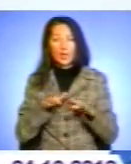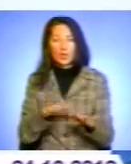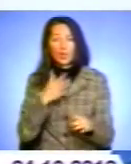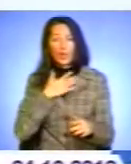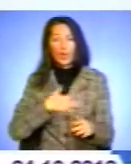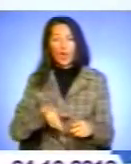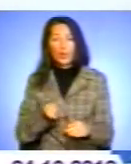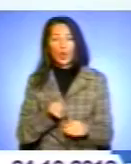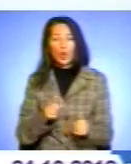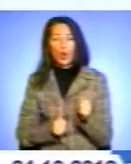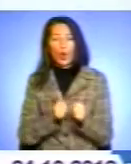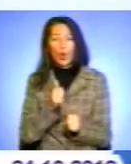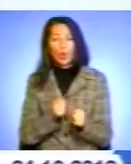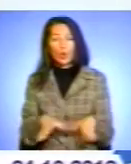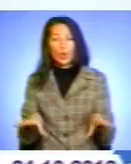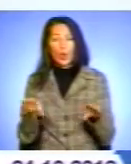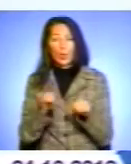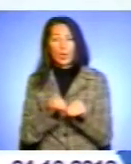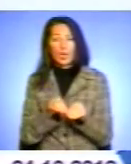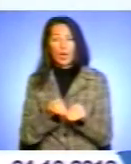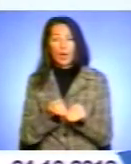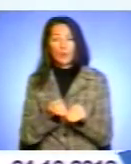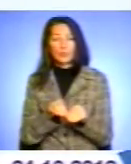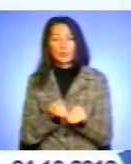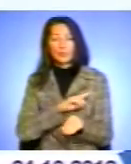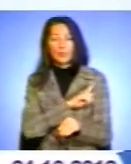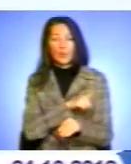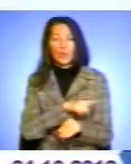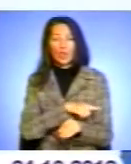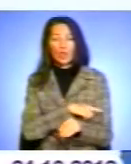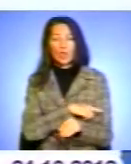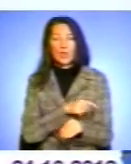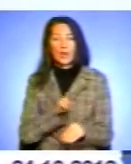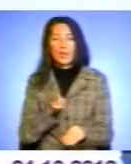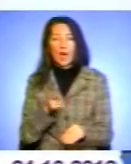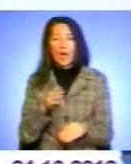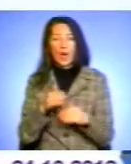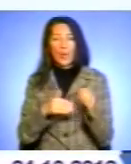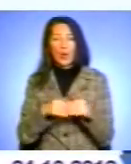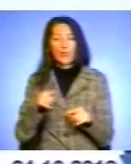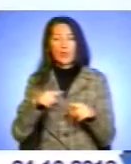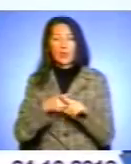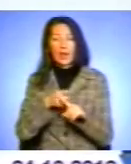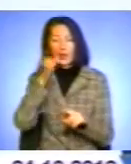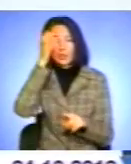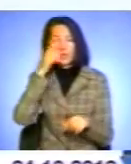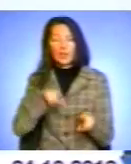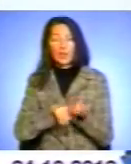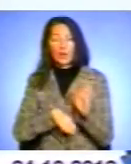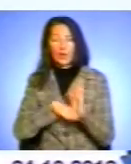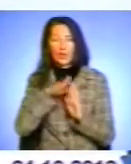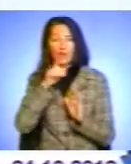що конкурс об'єднав зусилля як профтехосвіти, так і вищої освіти